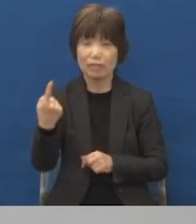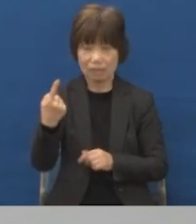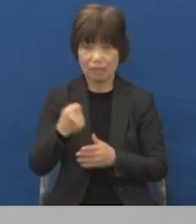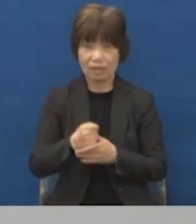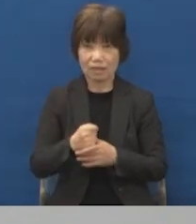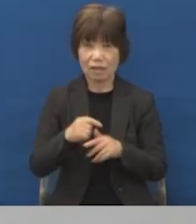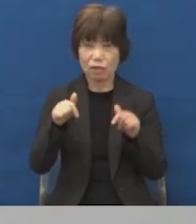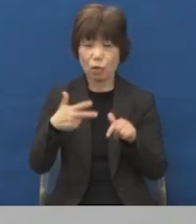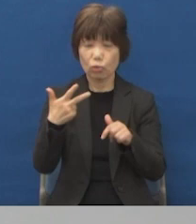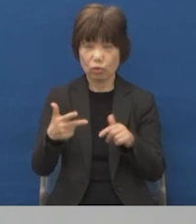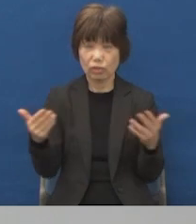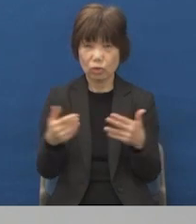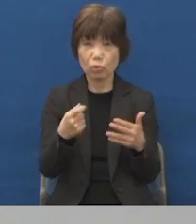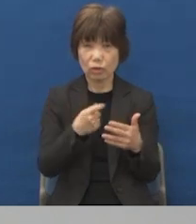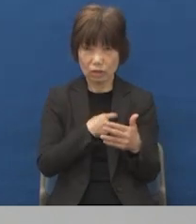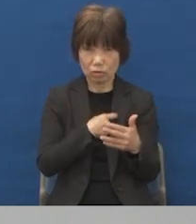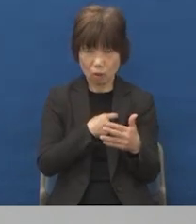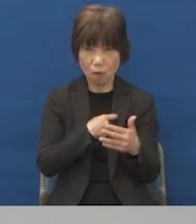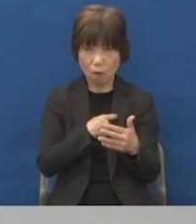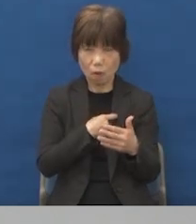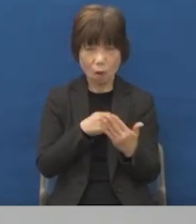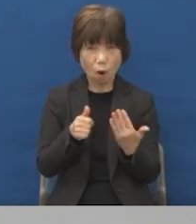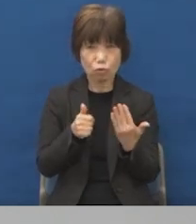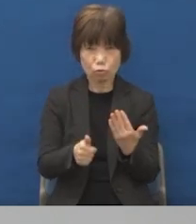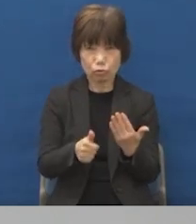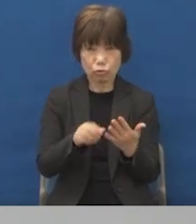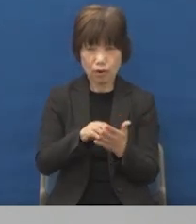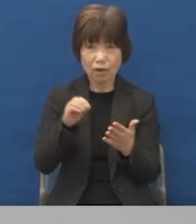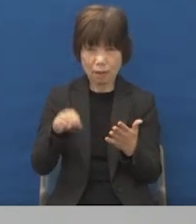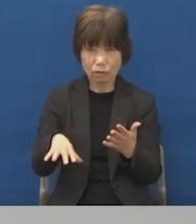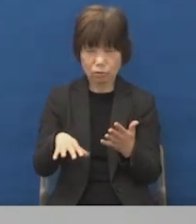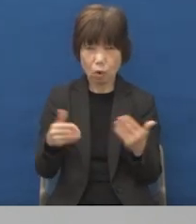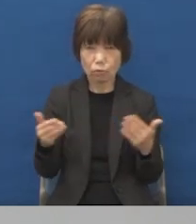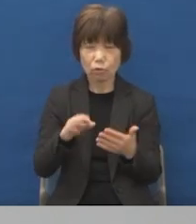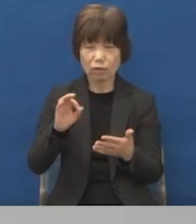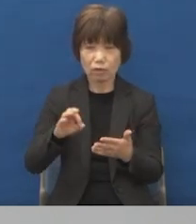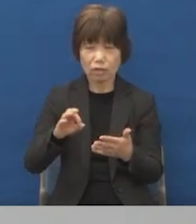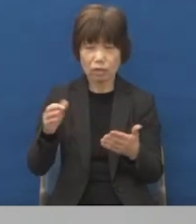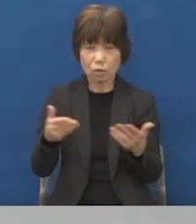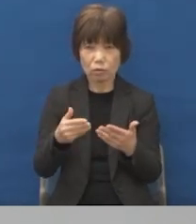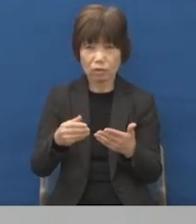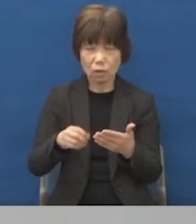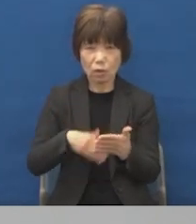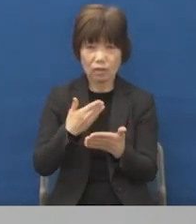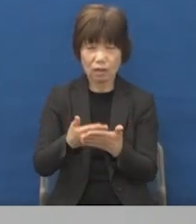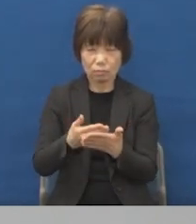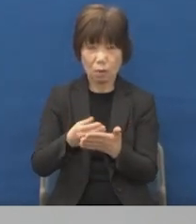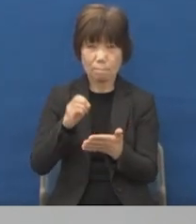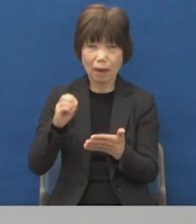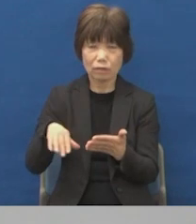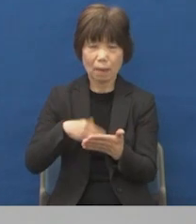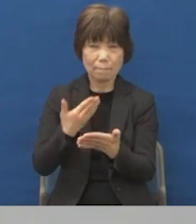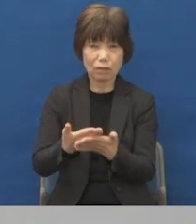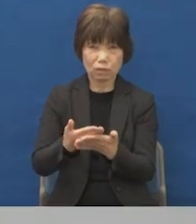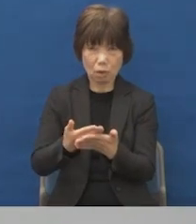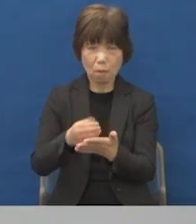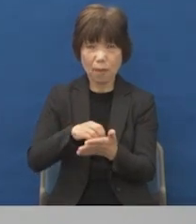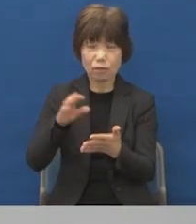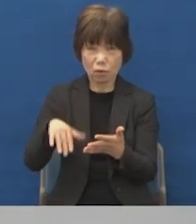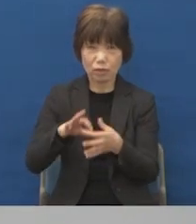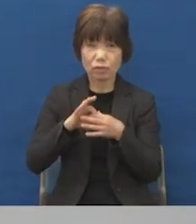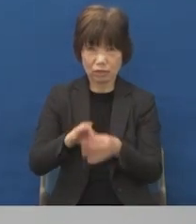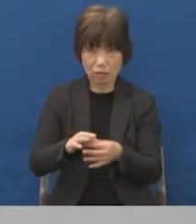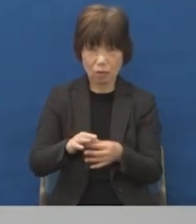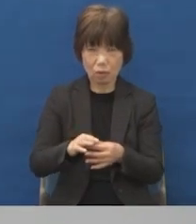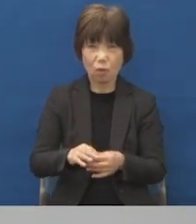京都市職員の懲戒免除、および職員の賠償責任に基づく債務の免除に関する条例、および京